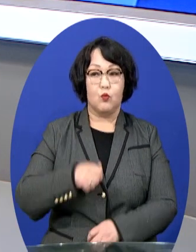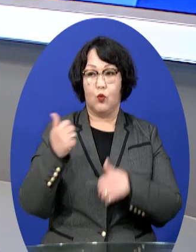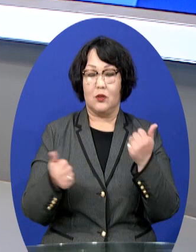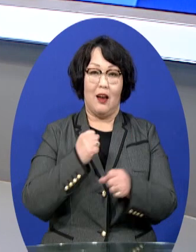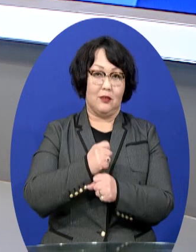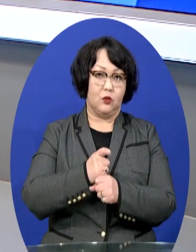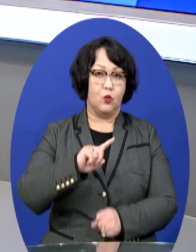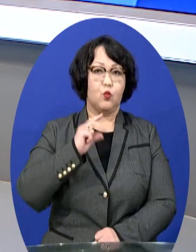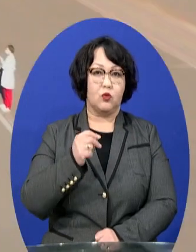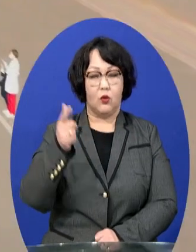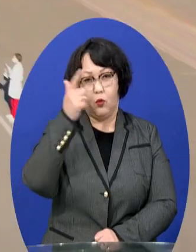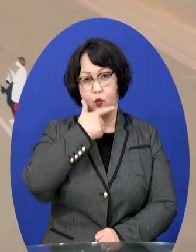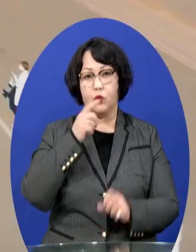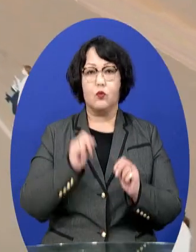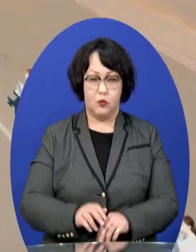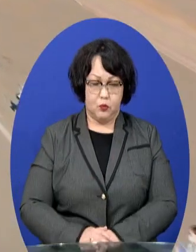дутагдалд орж эхэлж байна.